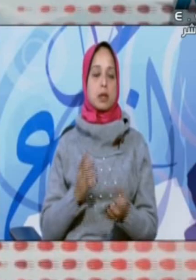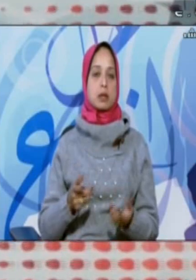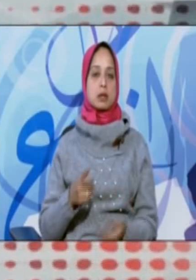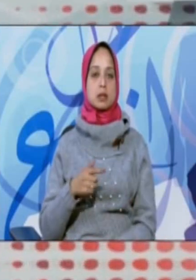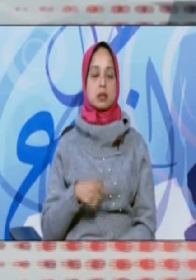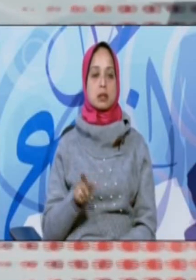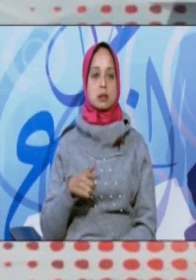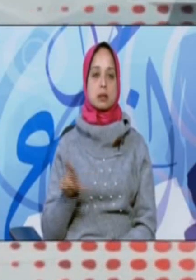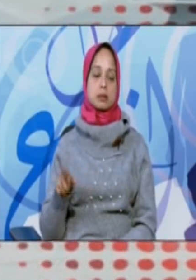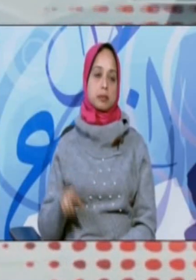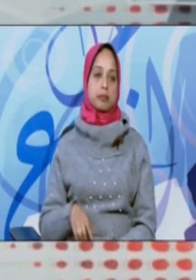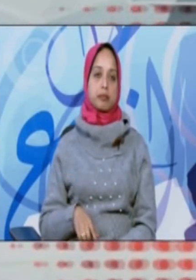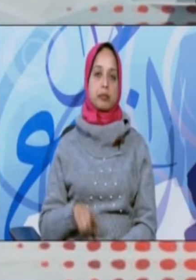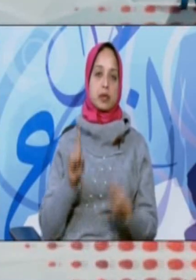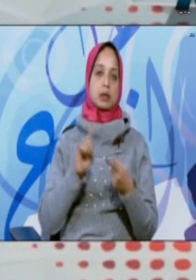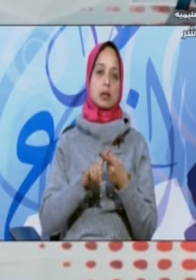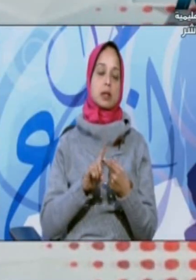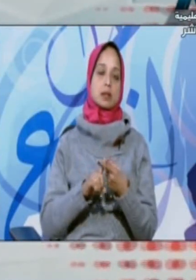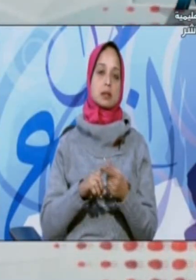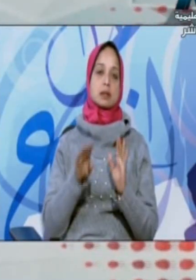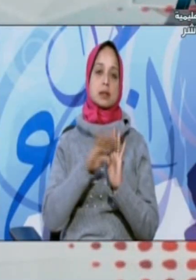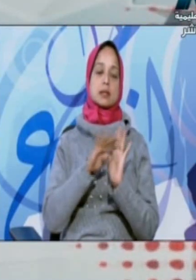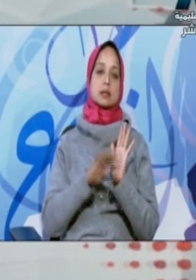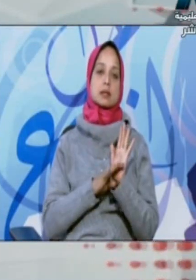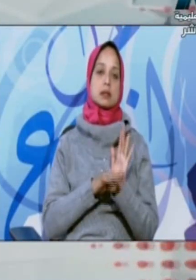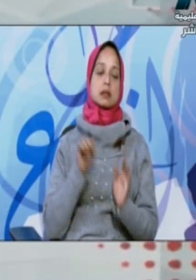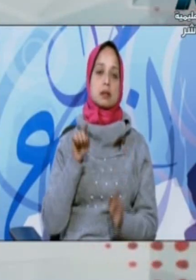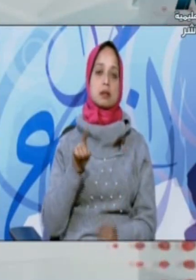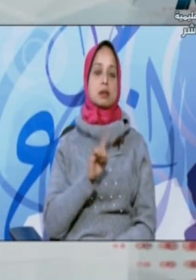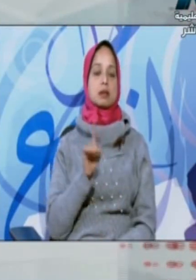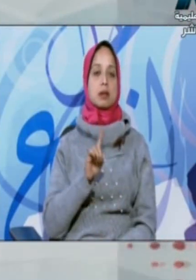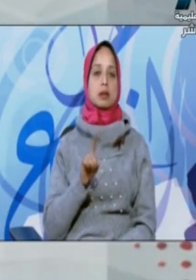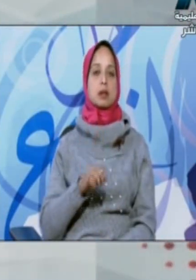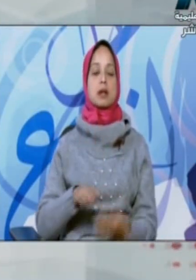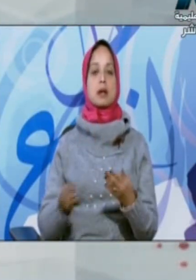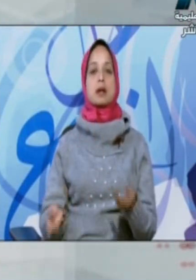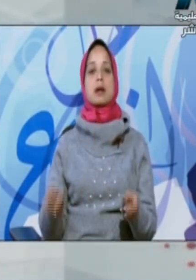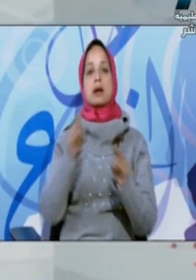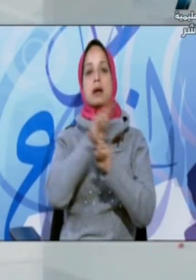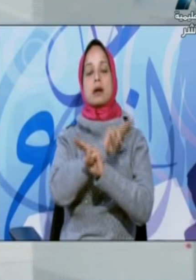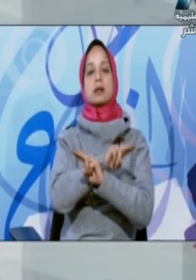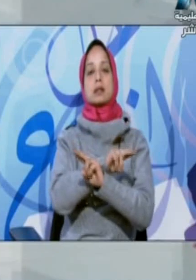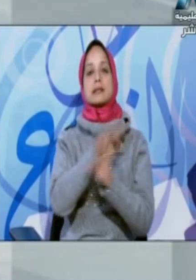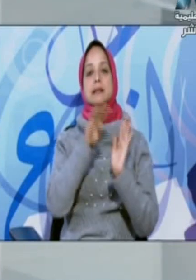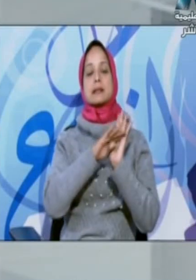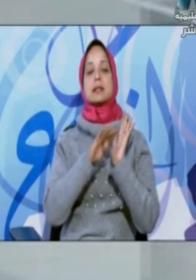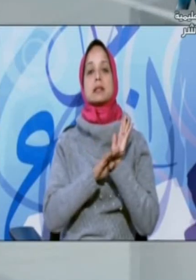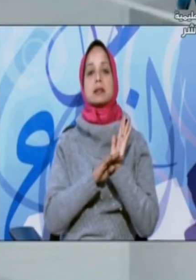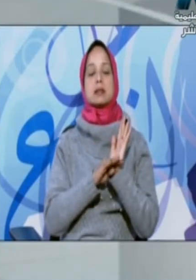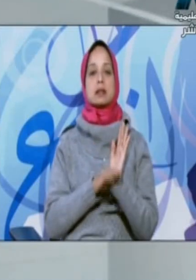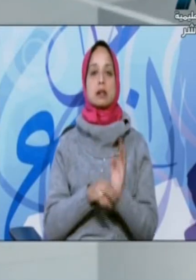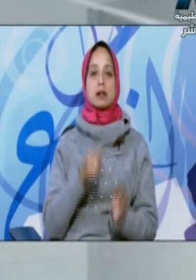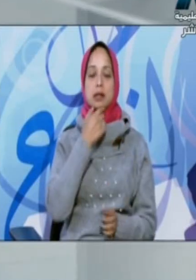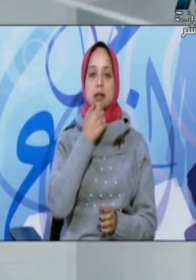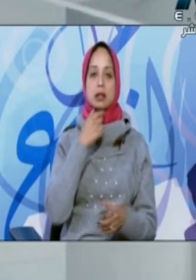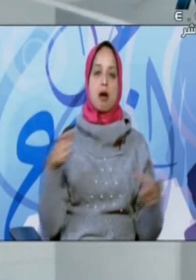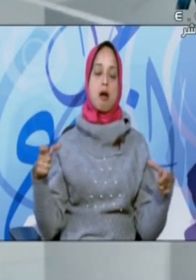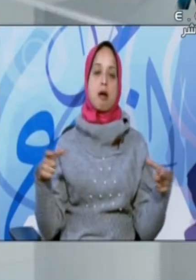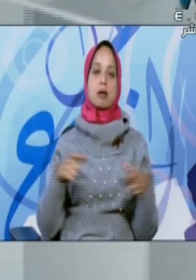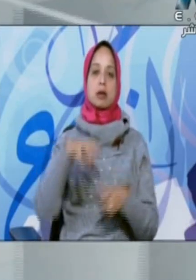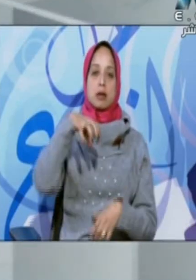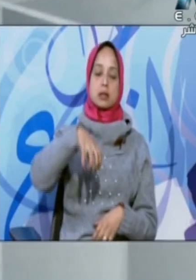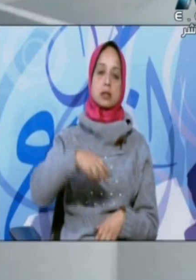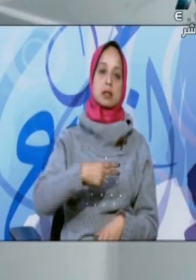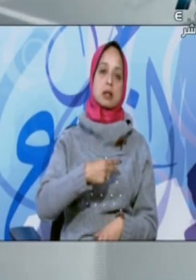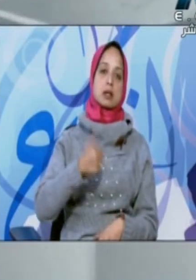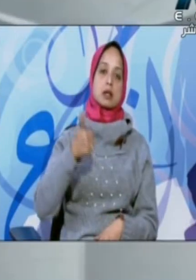ازاي؟ عكس النتيجة. طب هنا ما ينفعش اعكس النتيجة. لما انجلترا حصرت قصر عابدين وقالت الملك هات وزارة